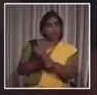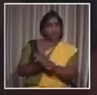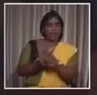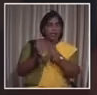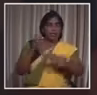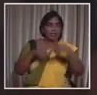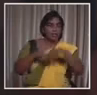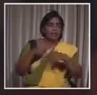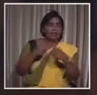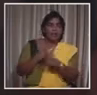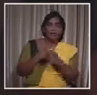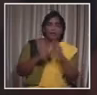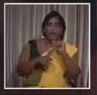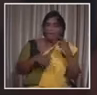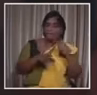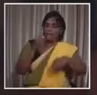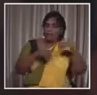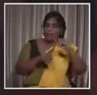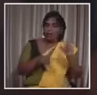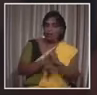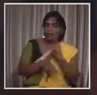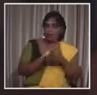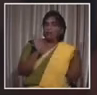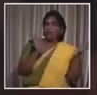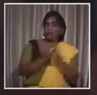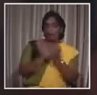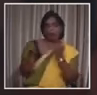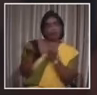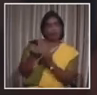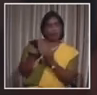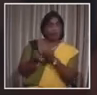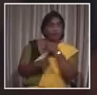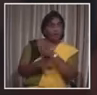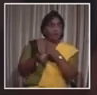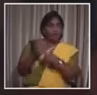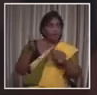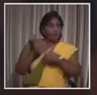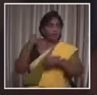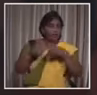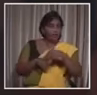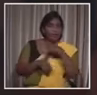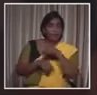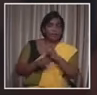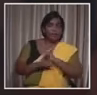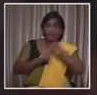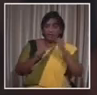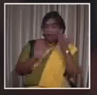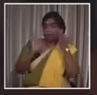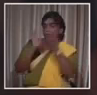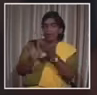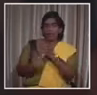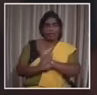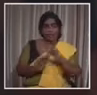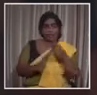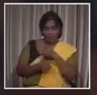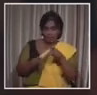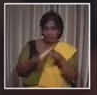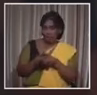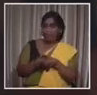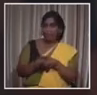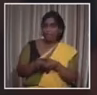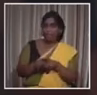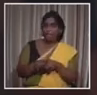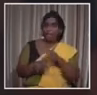දේශපාලන පක්ෂය හදන්න මැති වෙන කොමසාරිස්තුමත් එක්ක මැදිහත් වෙලා උදව් කරන්න. මේ දේශපාලන පක්ෂවලට අරගලයේ හයිජැක් කරන්න ඉඩ දෙන්න එපා කරු කතානායකතුමනි.